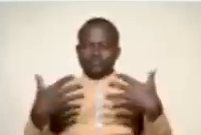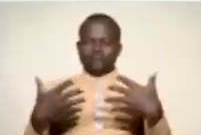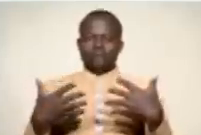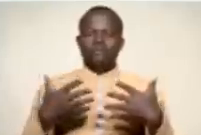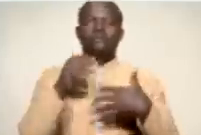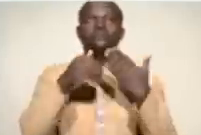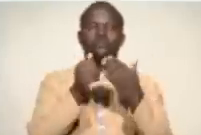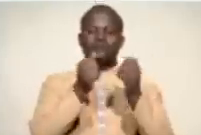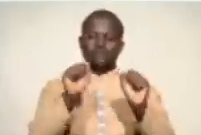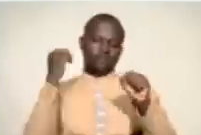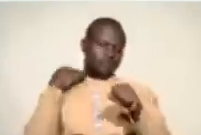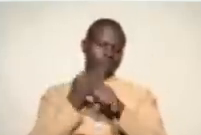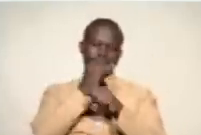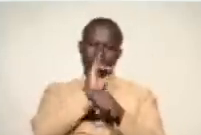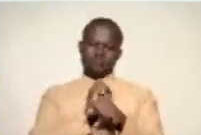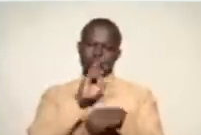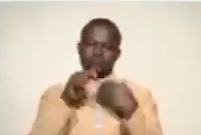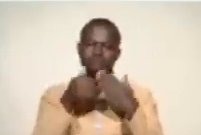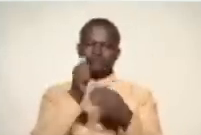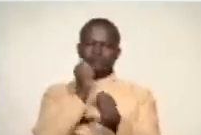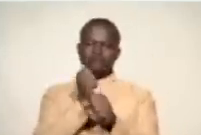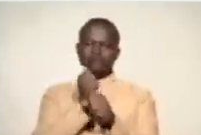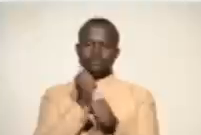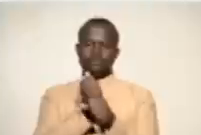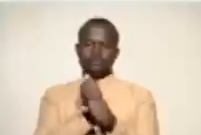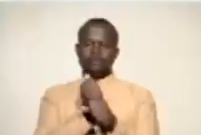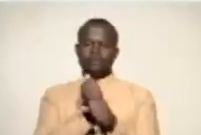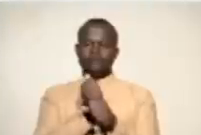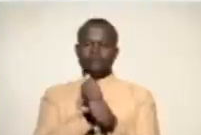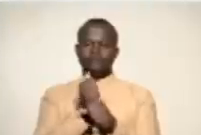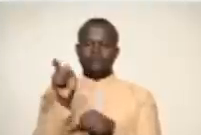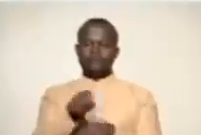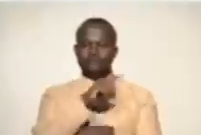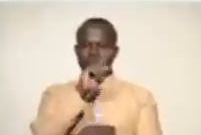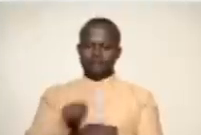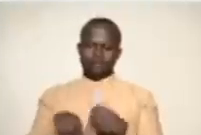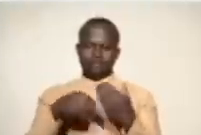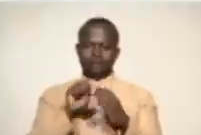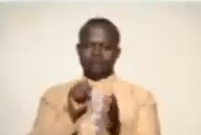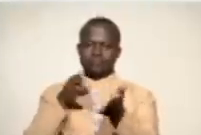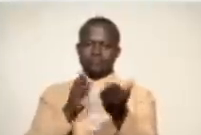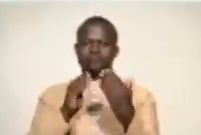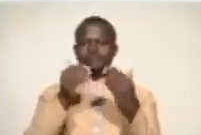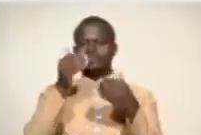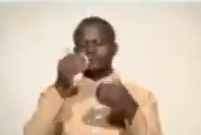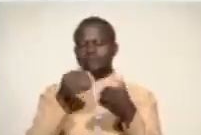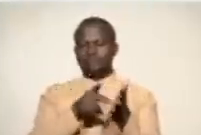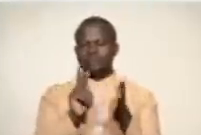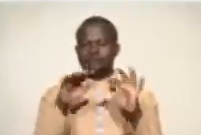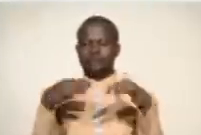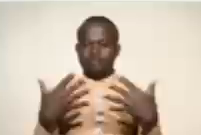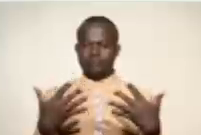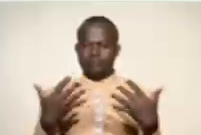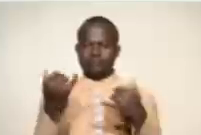abacitse ku icumu cyangwa se abakorewe ibyaha bakurikirana indishyi zabo.